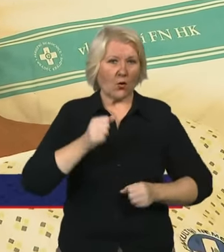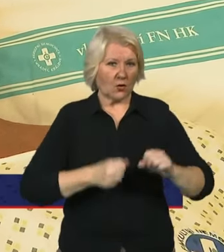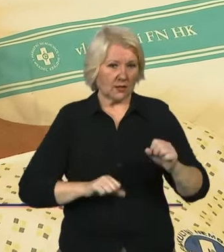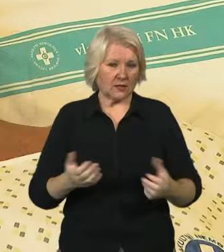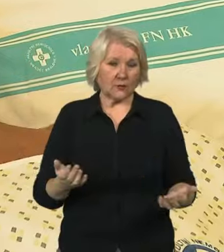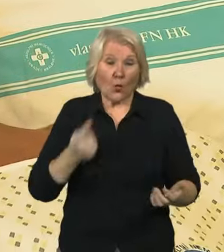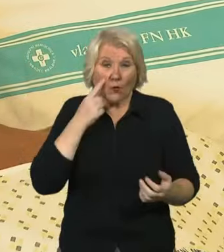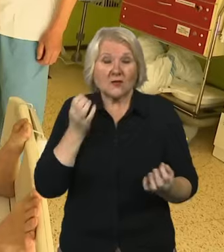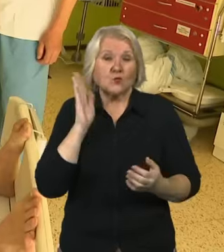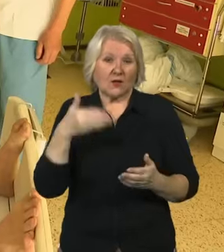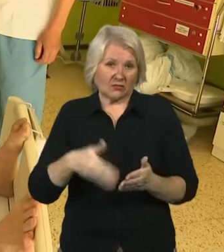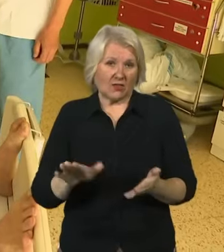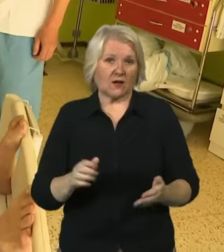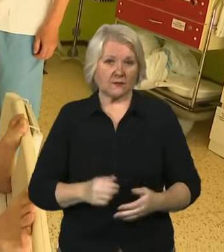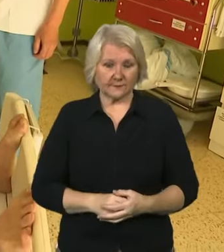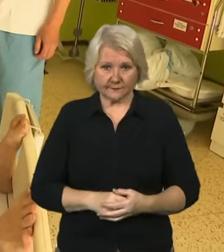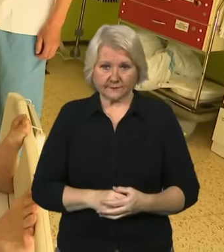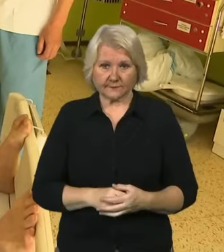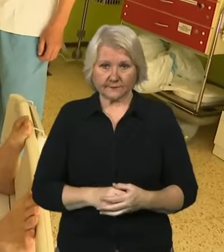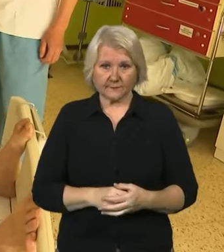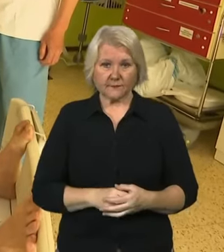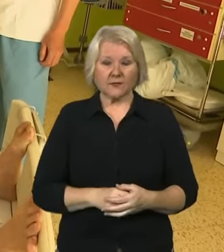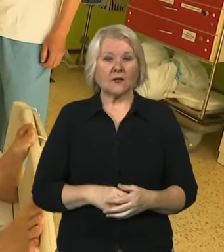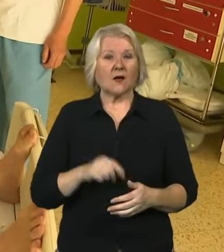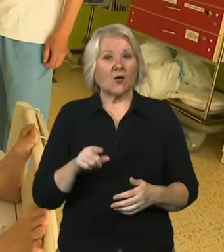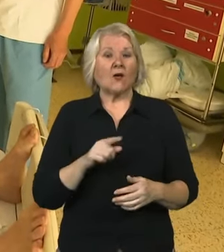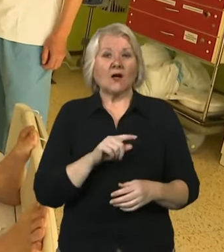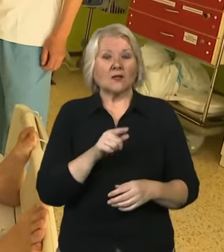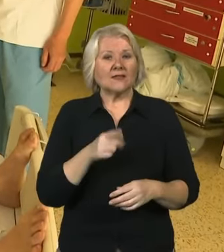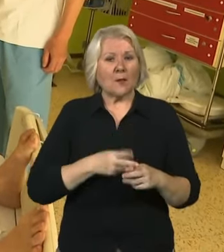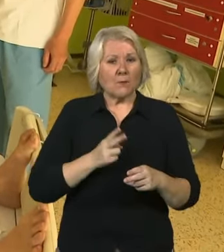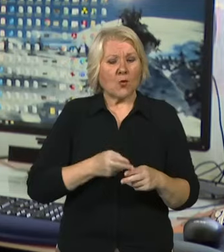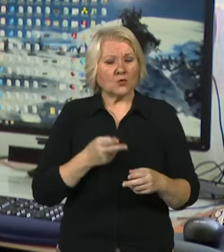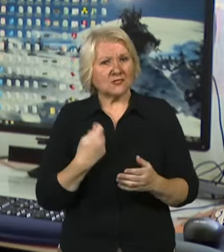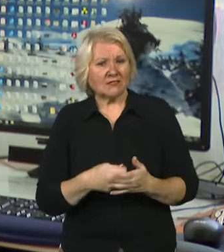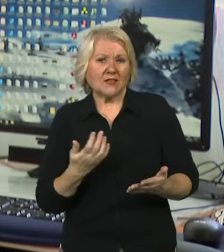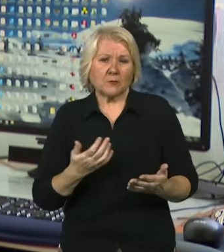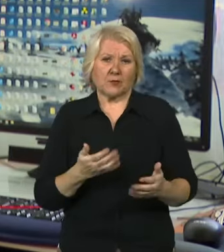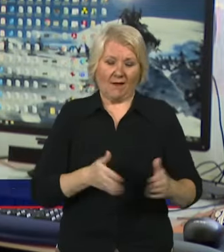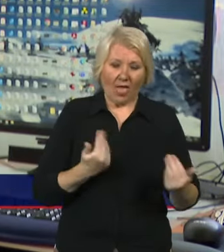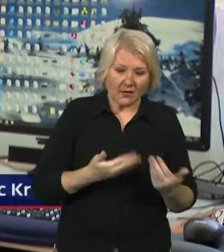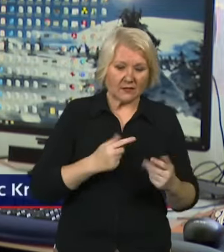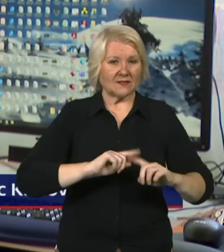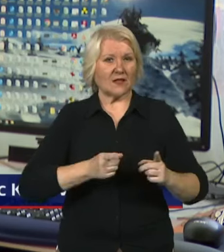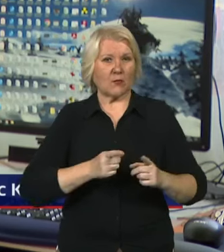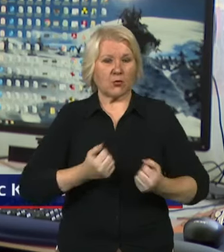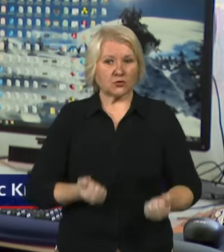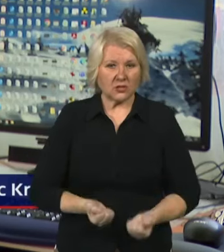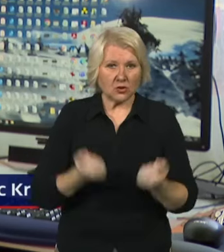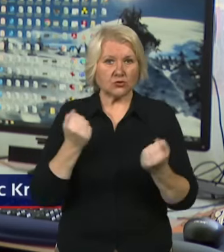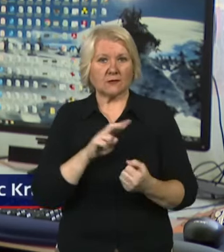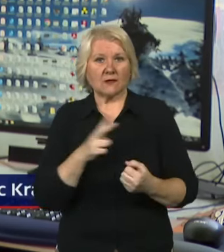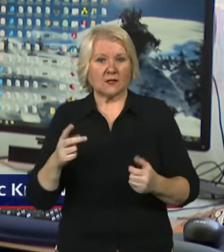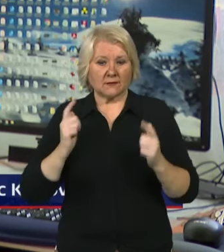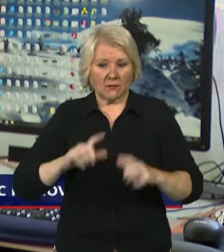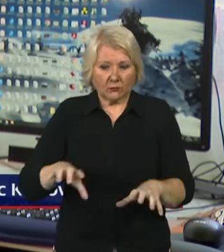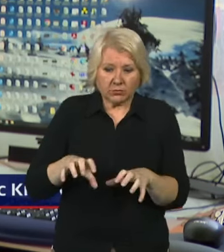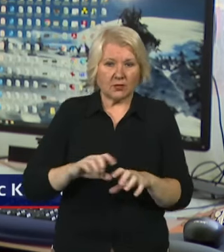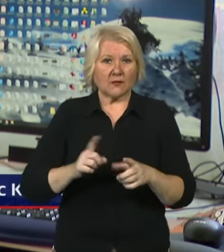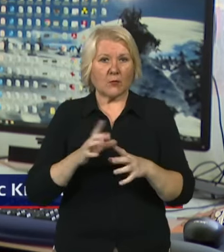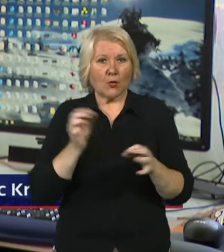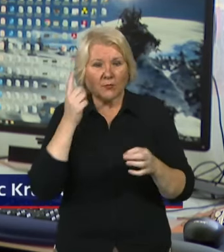tak uvidíme. Ty případy jsou od lehčích forem až po těžké, s obrnami končetin, s poruchou vědomí. Co